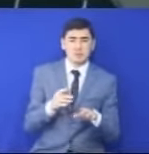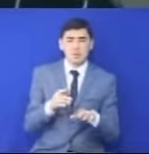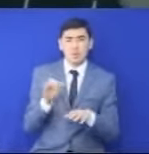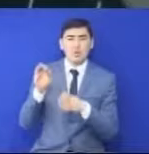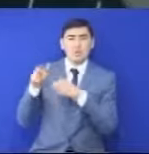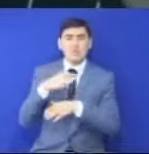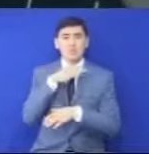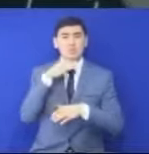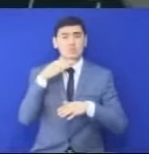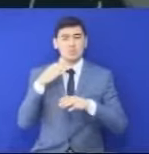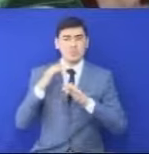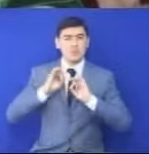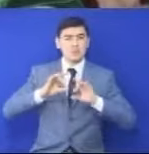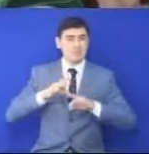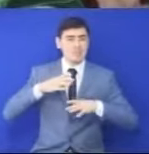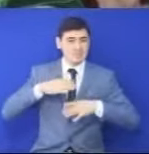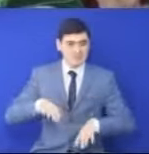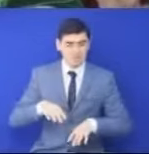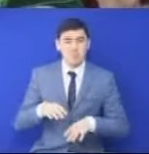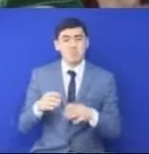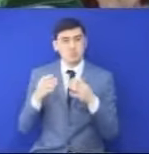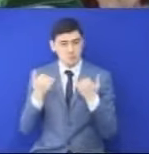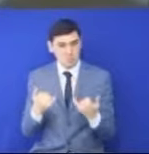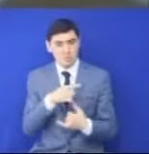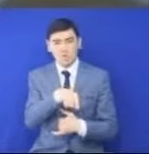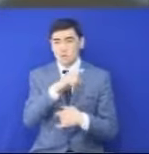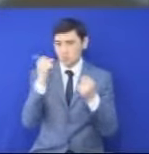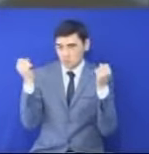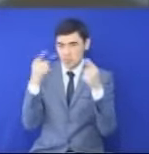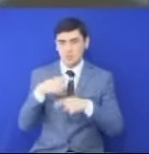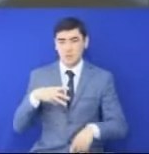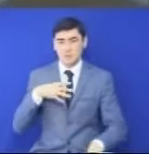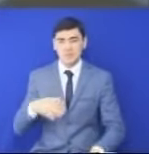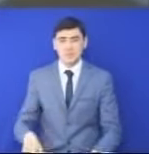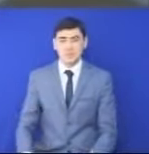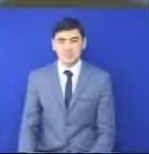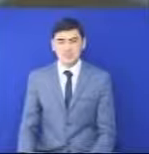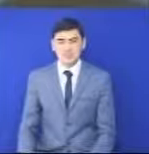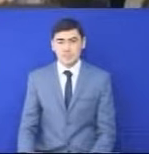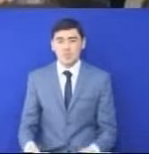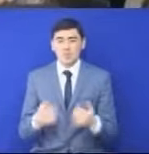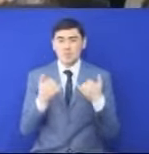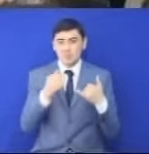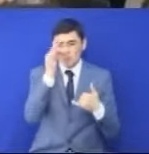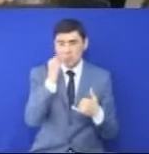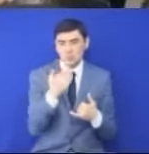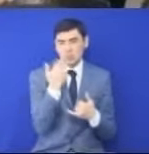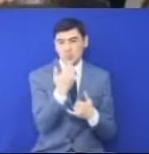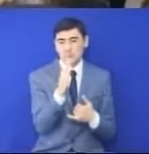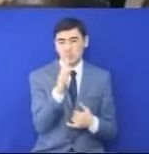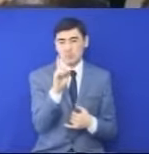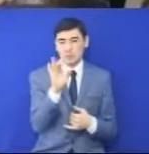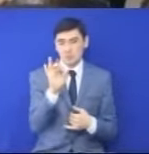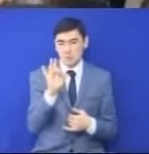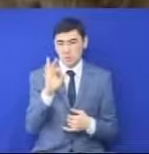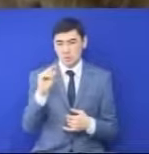о них особенно не говорится. В познавательном часе приняла участие молодежь общественного объединения немцев «Возрождение».